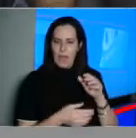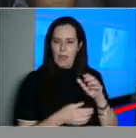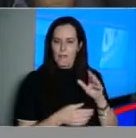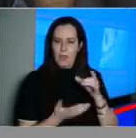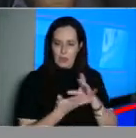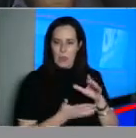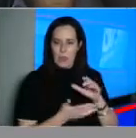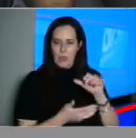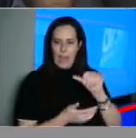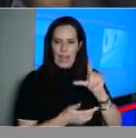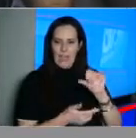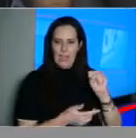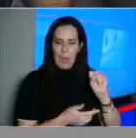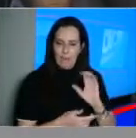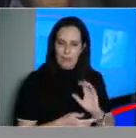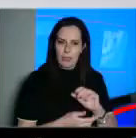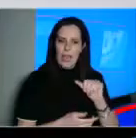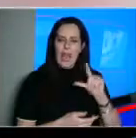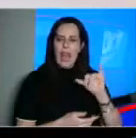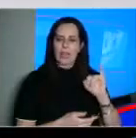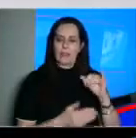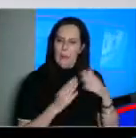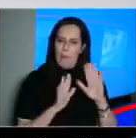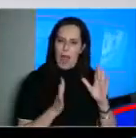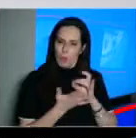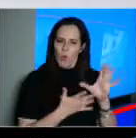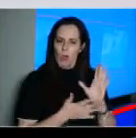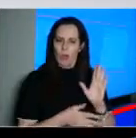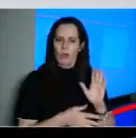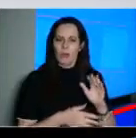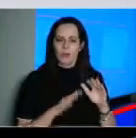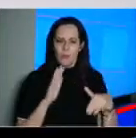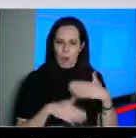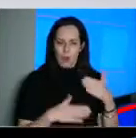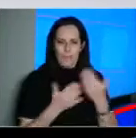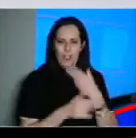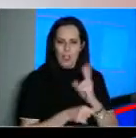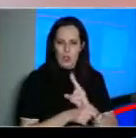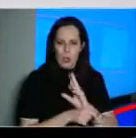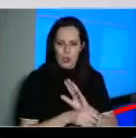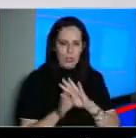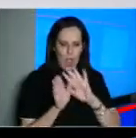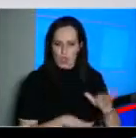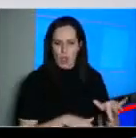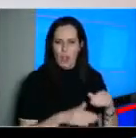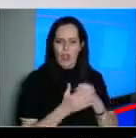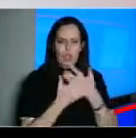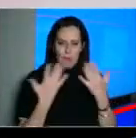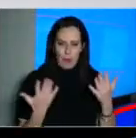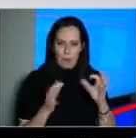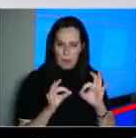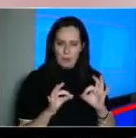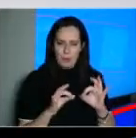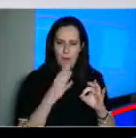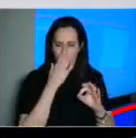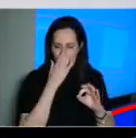בבית. נכון, אלי סבתי בבית, אז בואו נעבור לפייק ניוז, בואו נעזוב את הדבר הזה, עד שיתברר, באמת